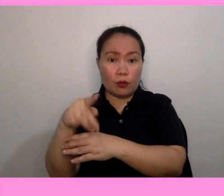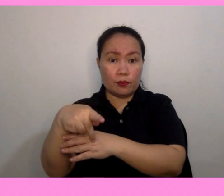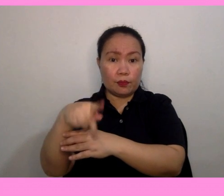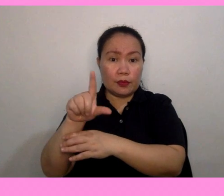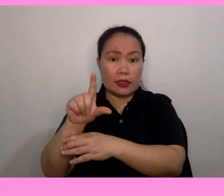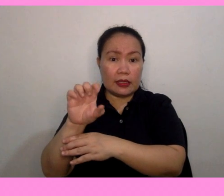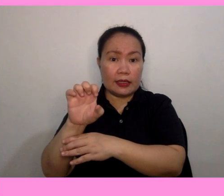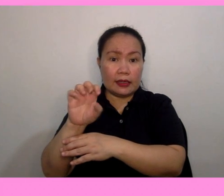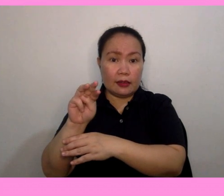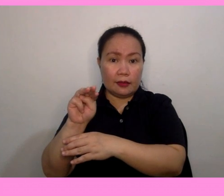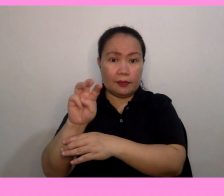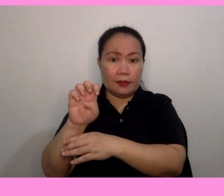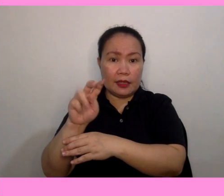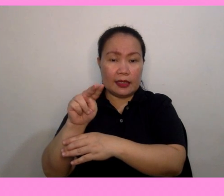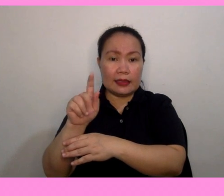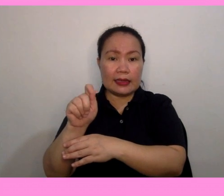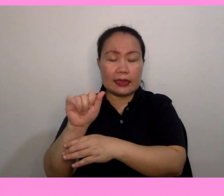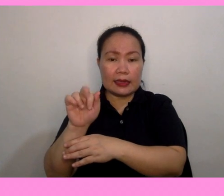komplementary.